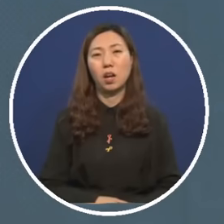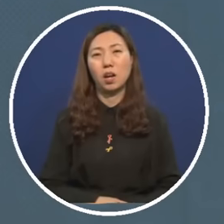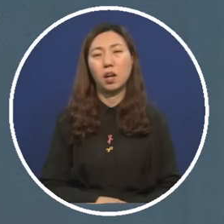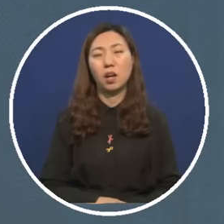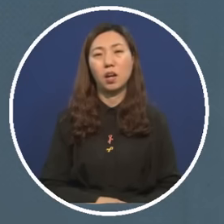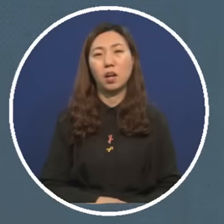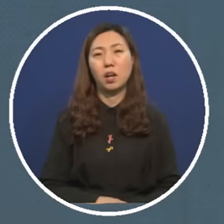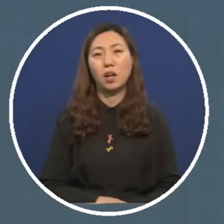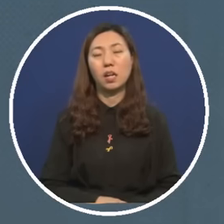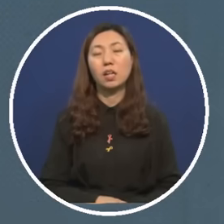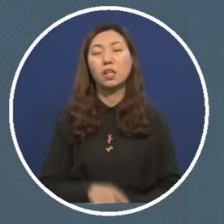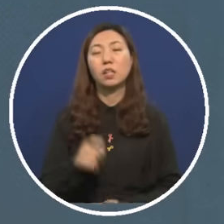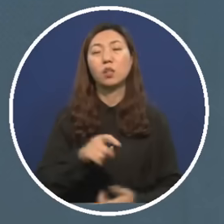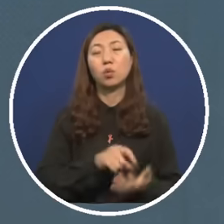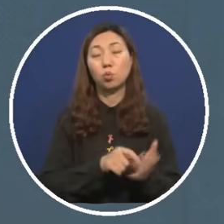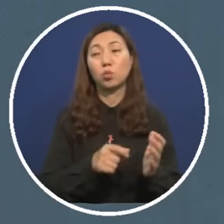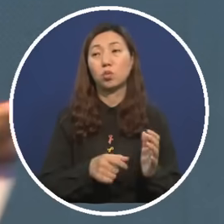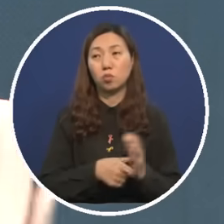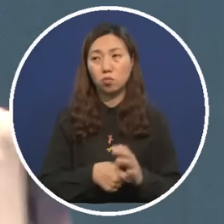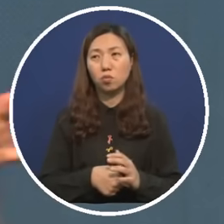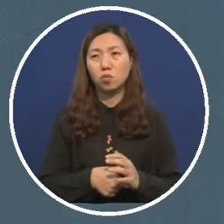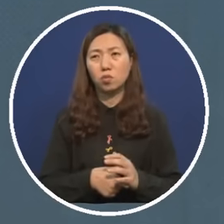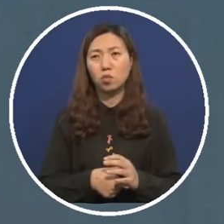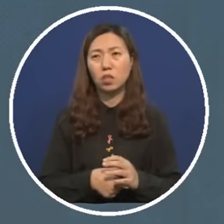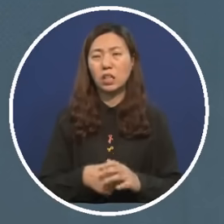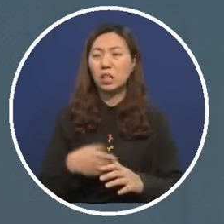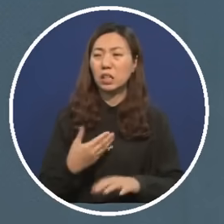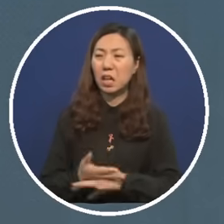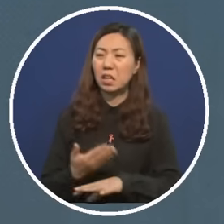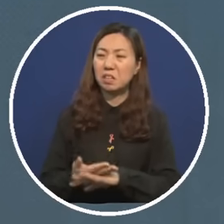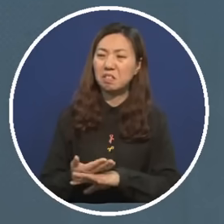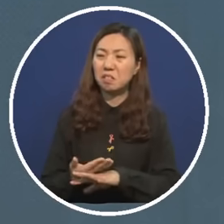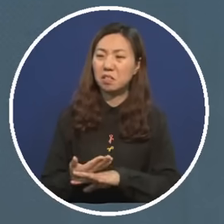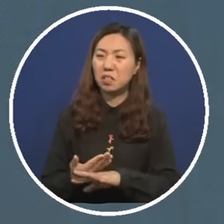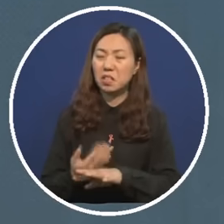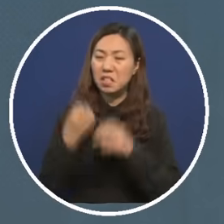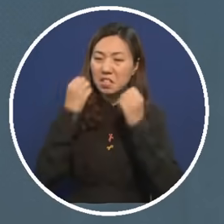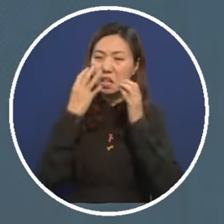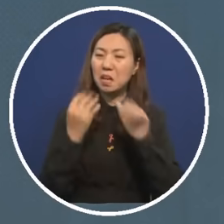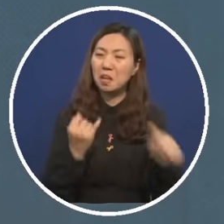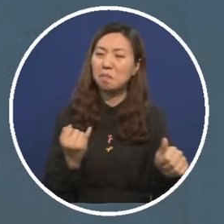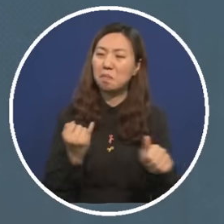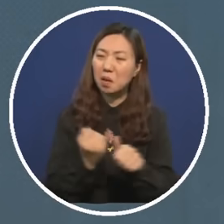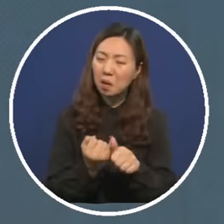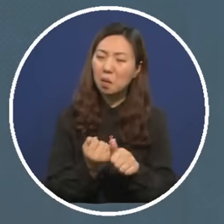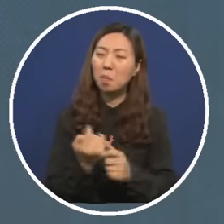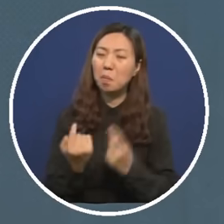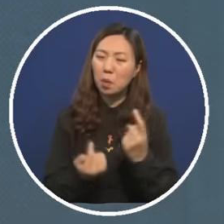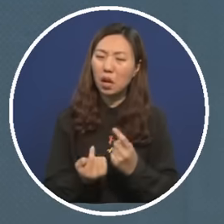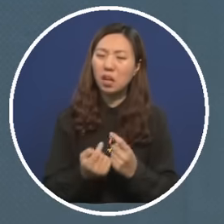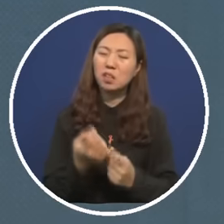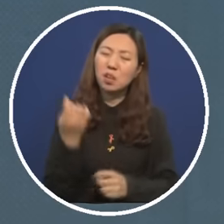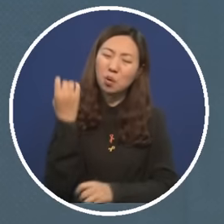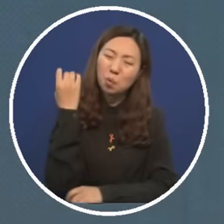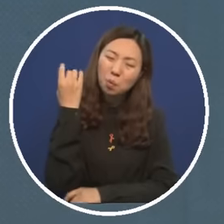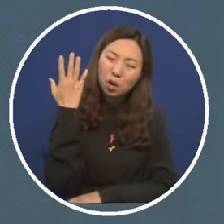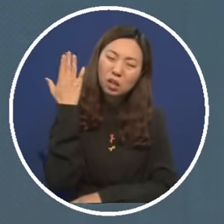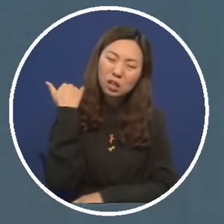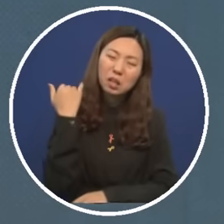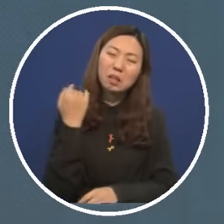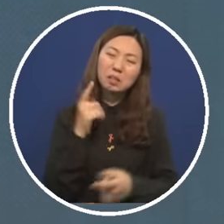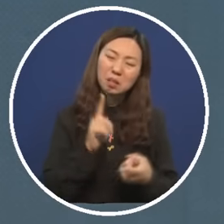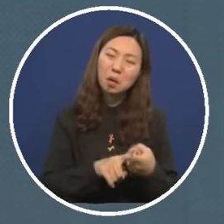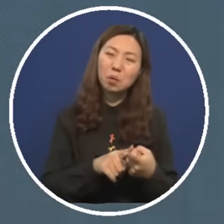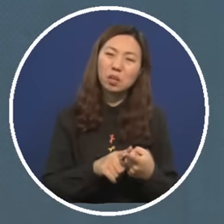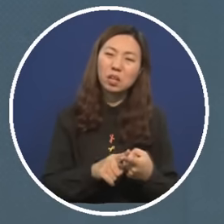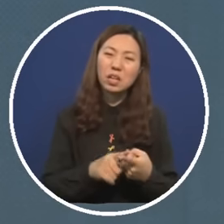정도 해도 내가 딴 남자 만나는 것보다는 이 인간이 낫다. 그래서 살던 거 데리고 사는 게 낫겠다. 새로 또 적응하려면 또